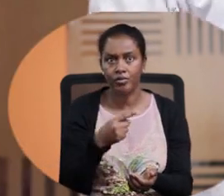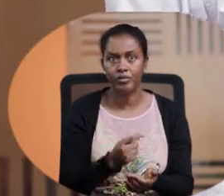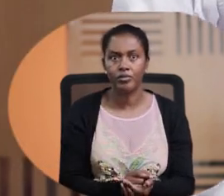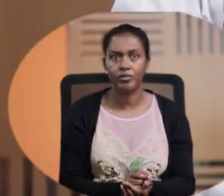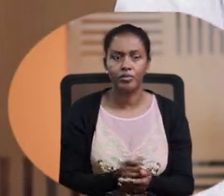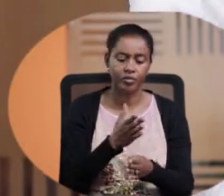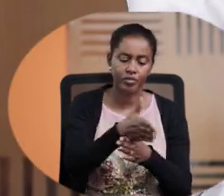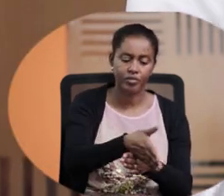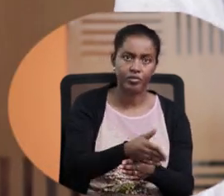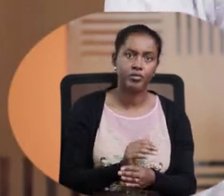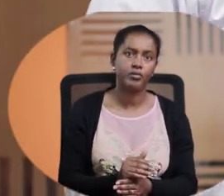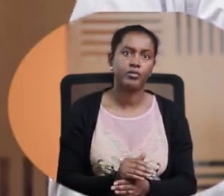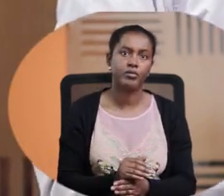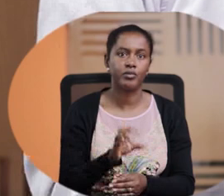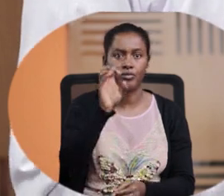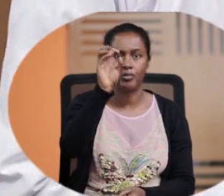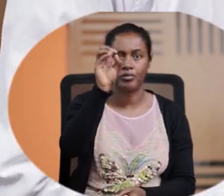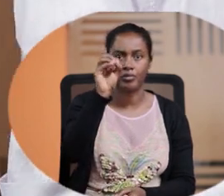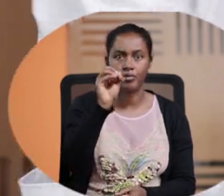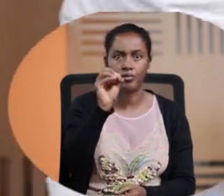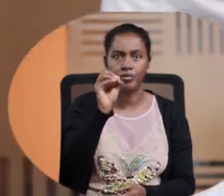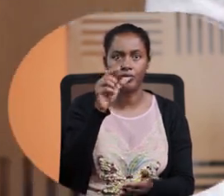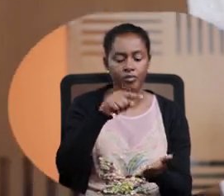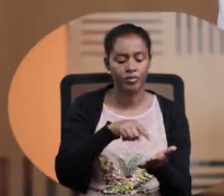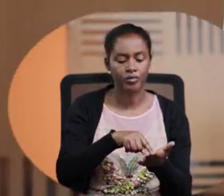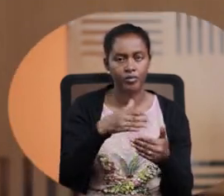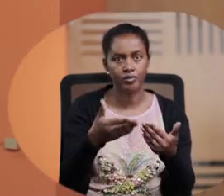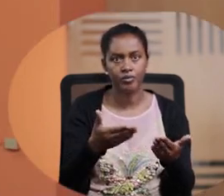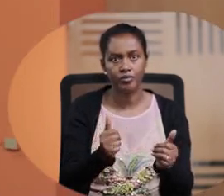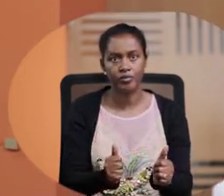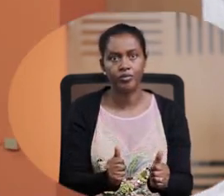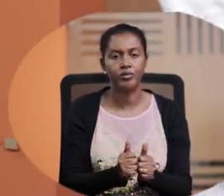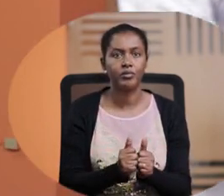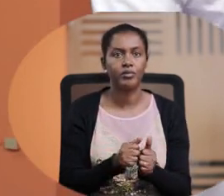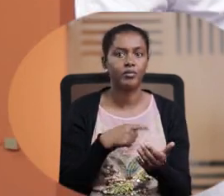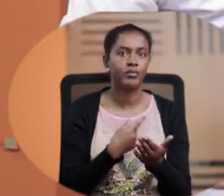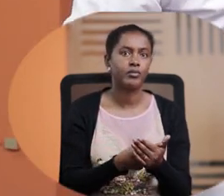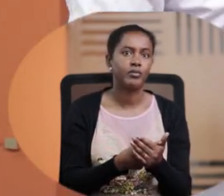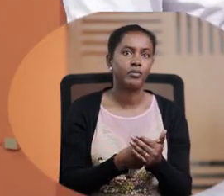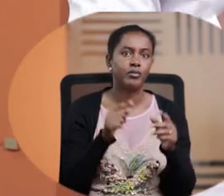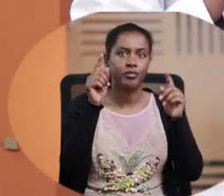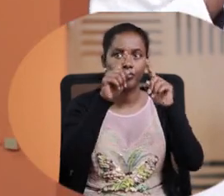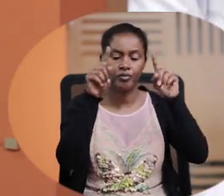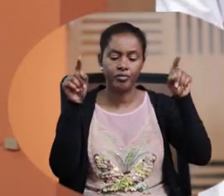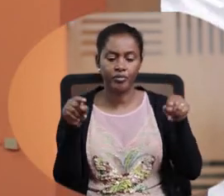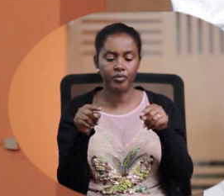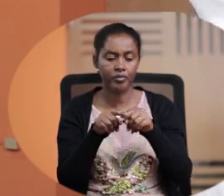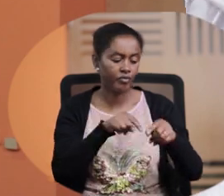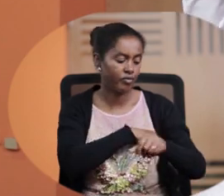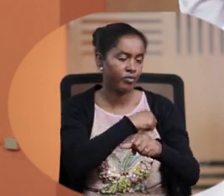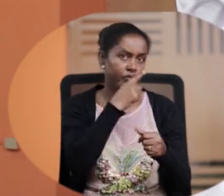qatta amro injechara innis 0 dan makabufama kanaf Grafi temperature magala kana